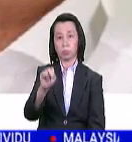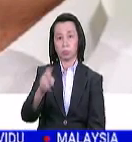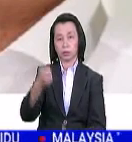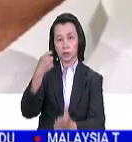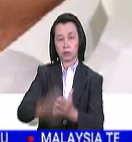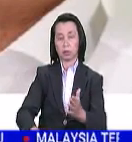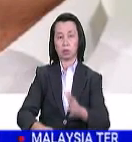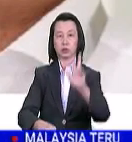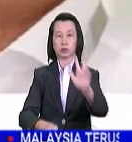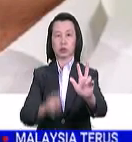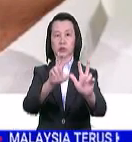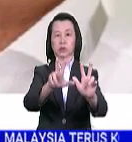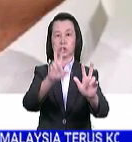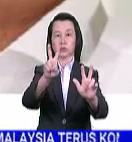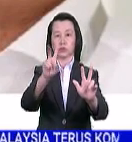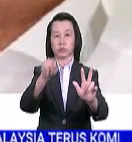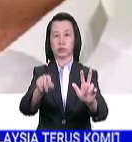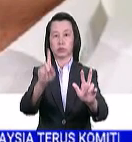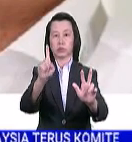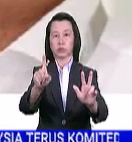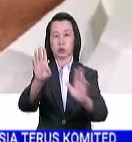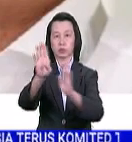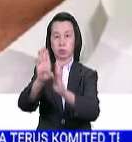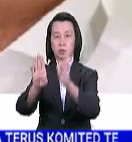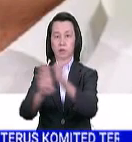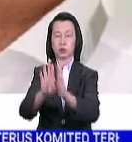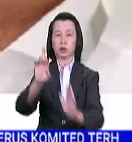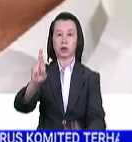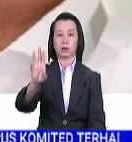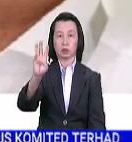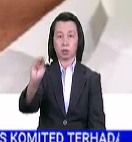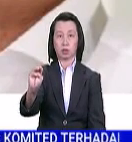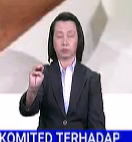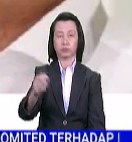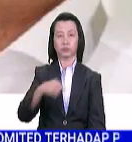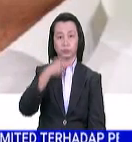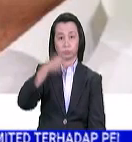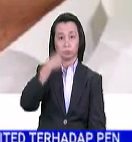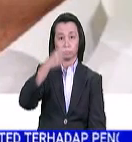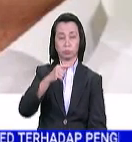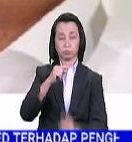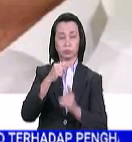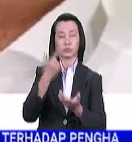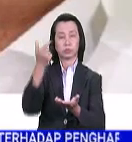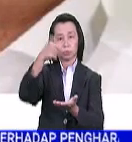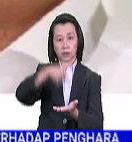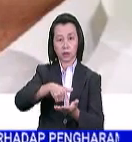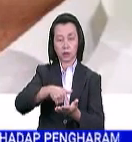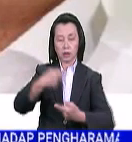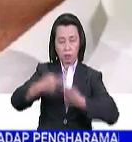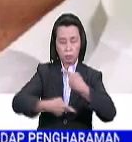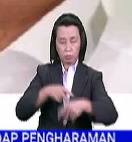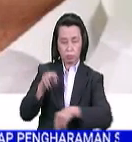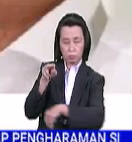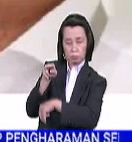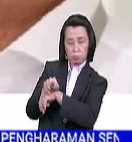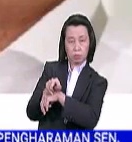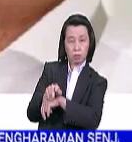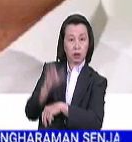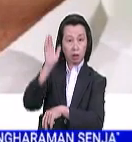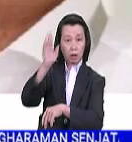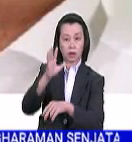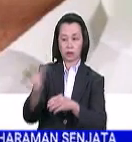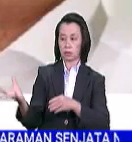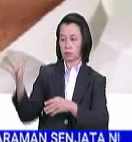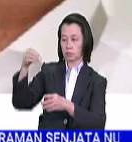bernilai 332 perpuluhan satu pilihan Ringgit menurut kenyataan itu lagi proses pemantauan juga